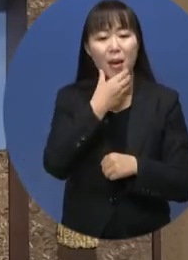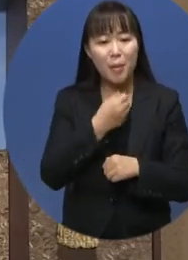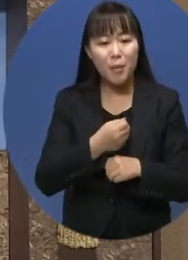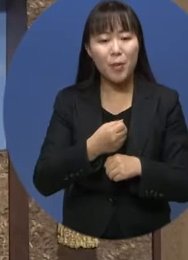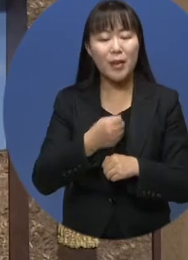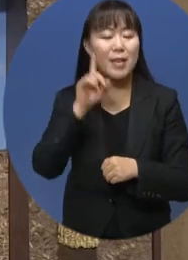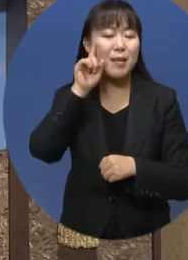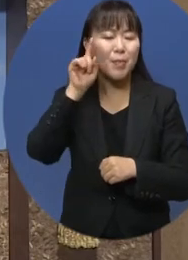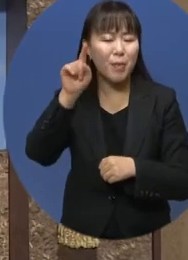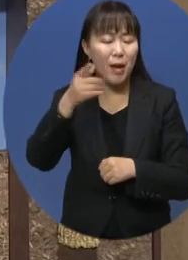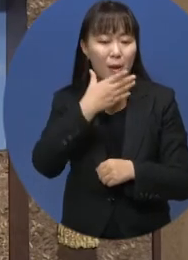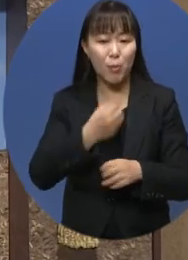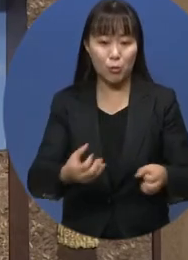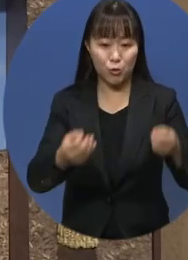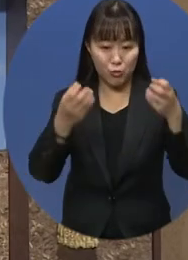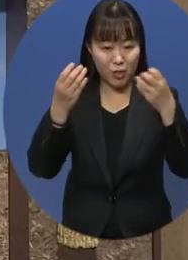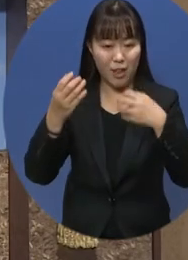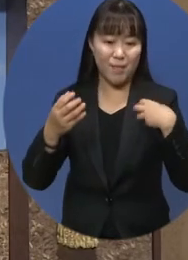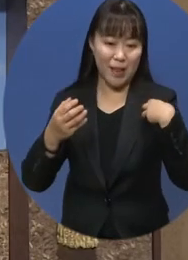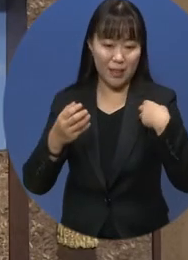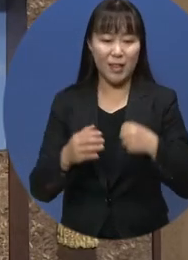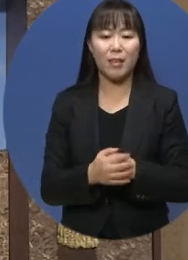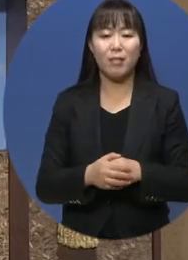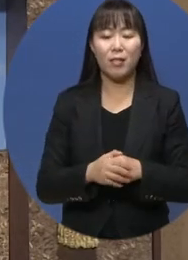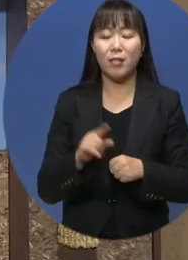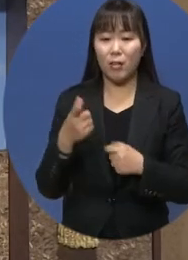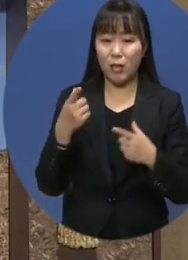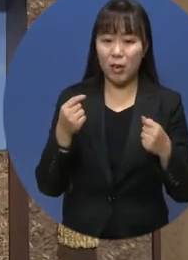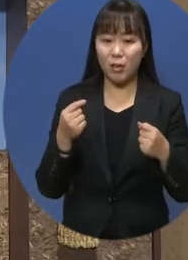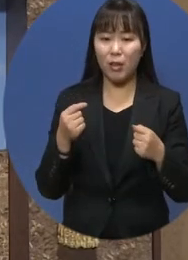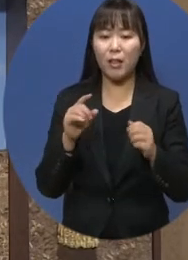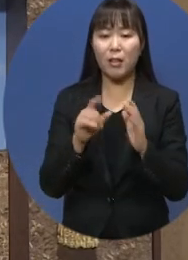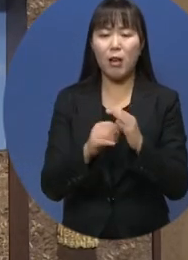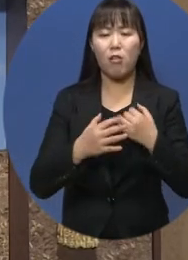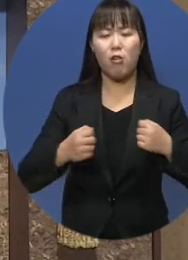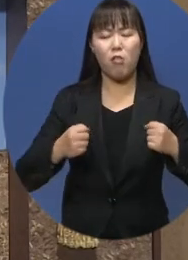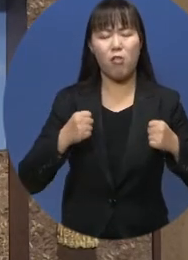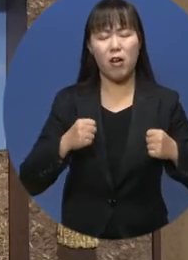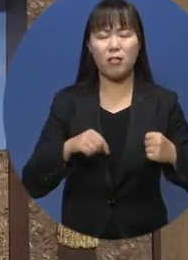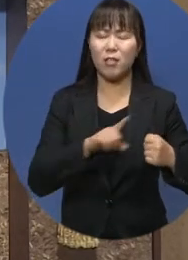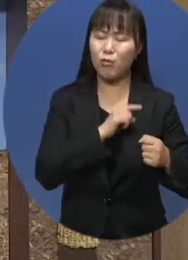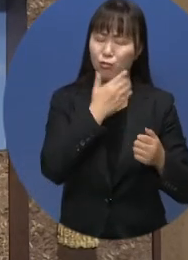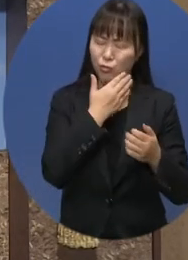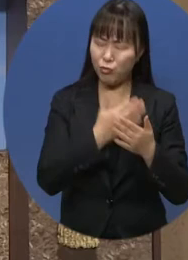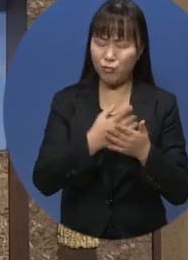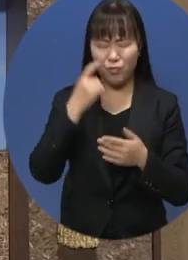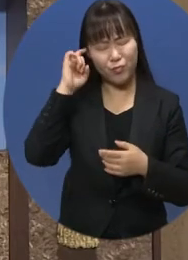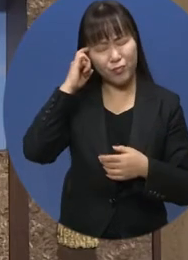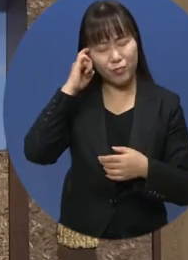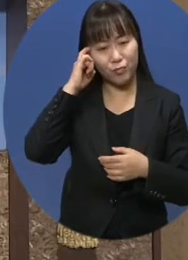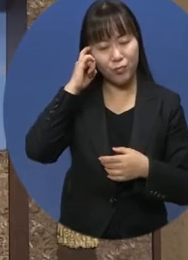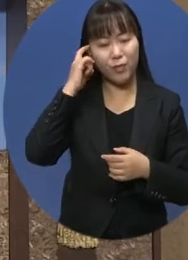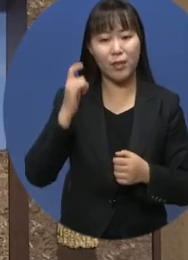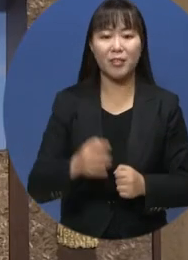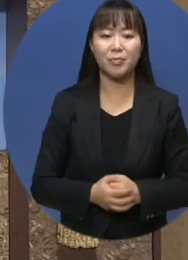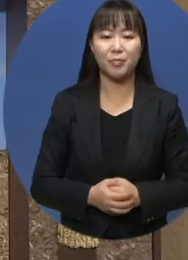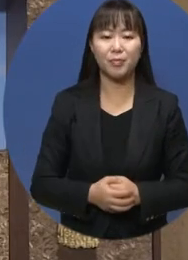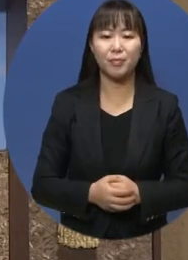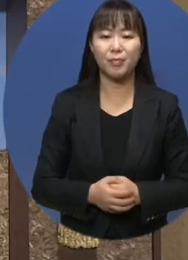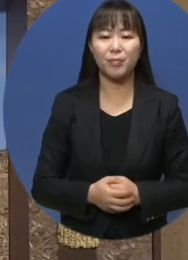365일 행복 축제 를 진행하는데 이런 것들을 진행하면서 건강을 가장 챙기려고 그래요 뭔가 언니다